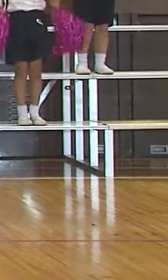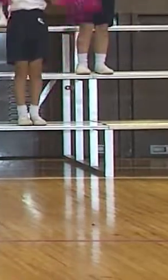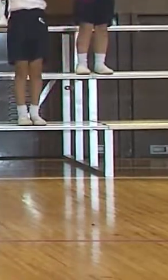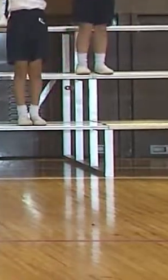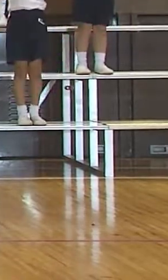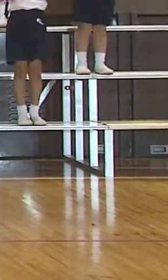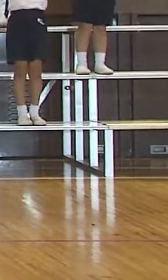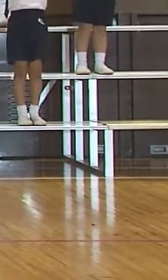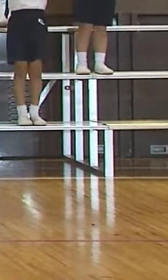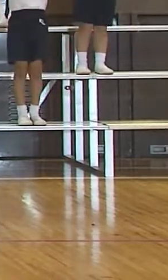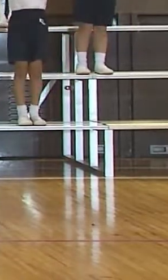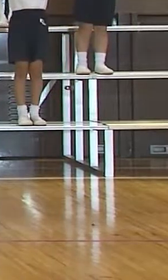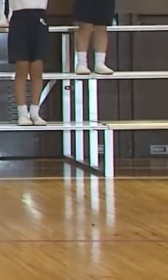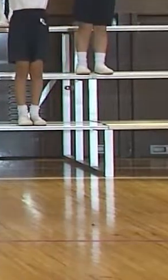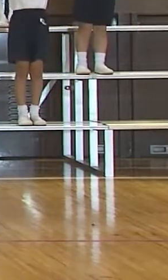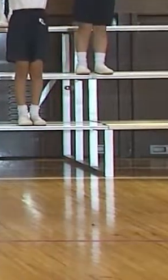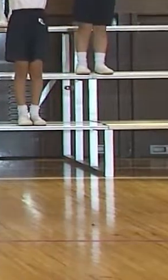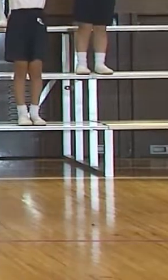はぁ